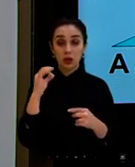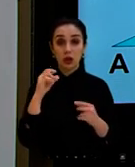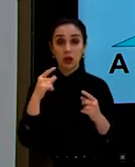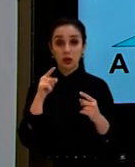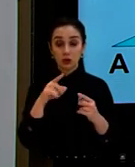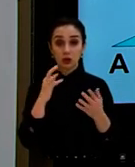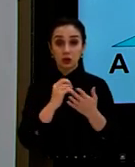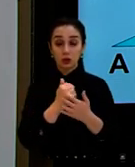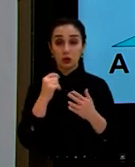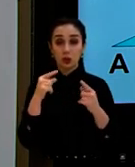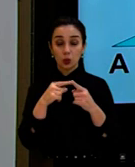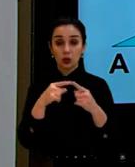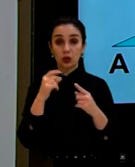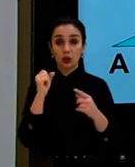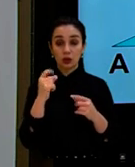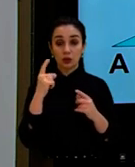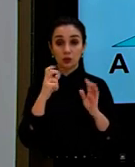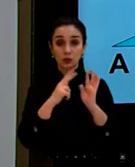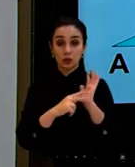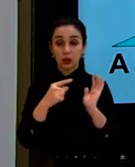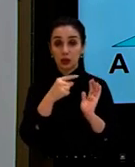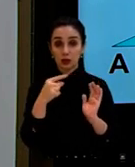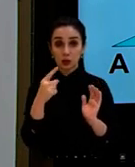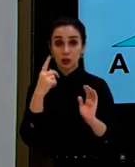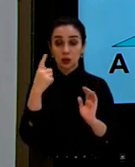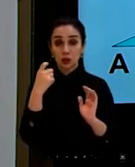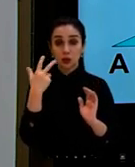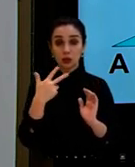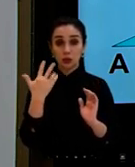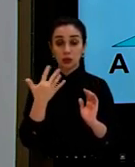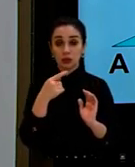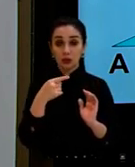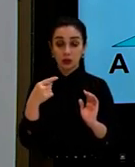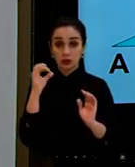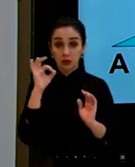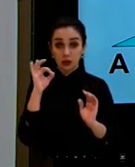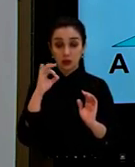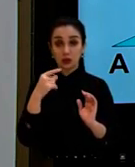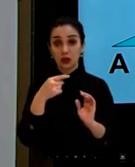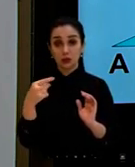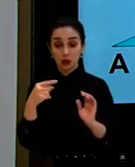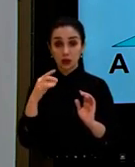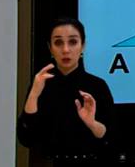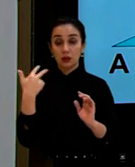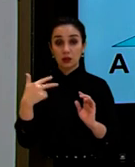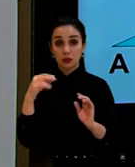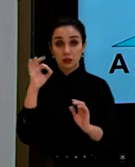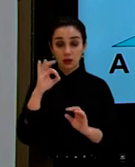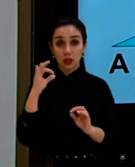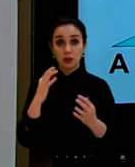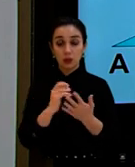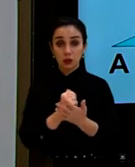А. От 180 градусов отнимаем 135 градусов и отнимаем 30